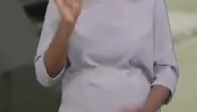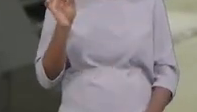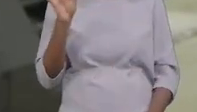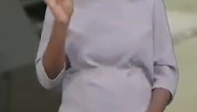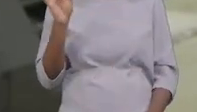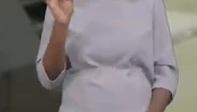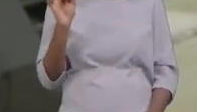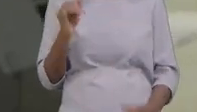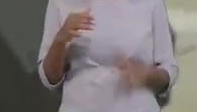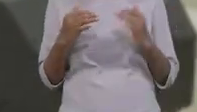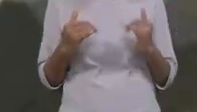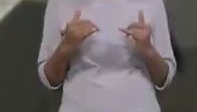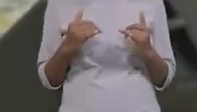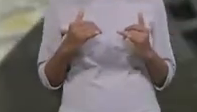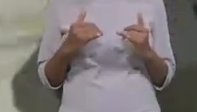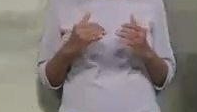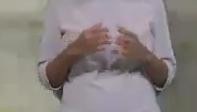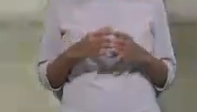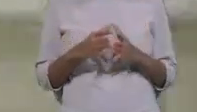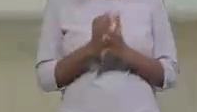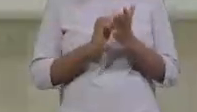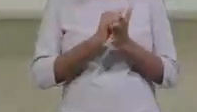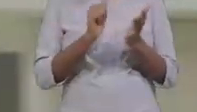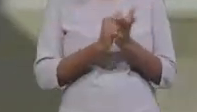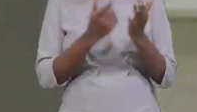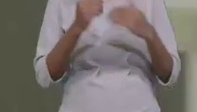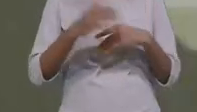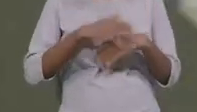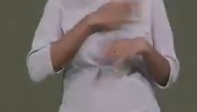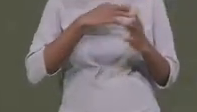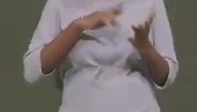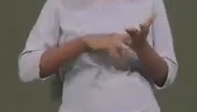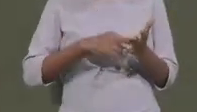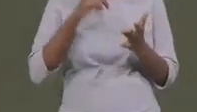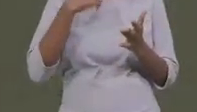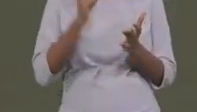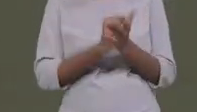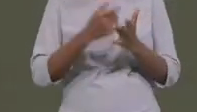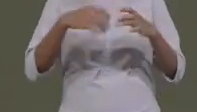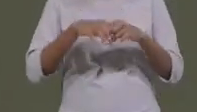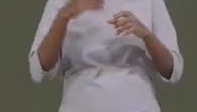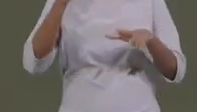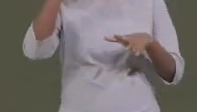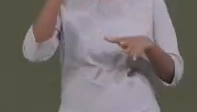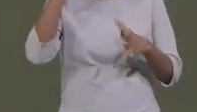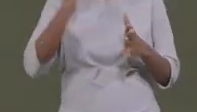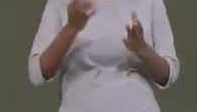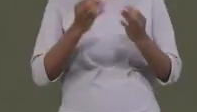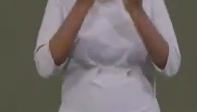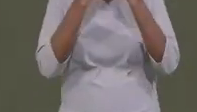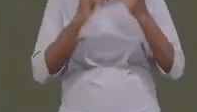Verset 19. Ceux qui sont revenus et qui rendaient compte que